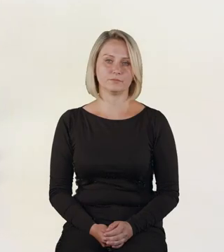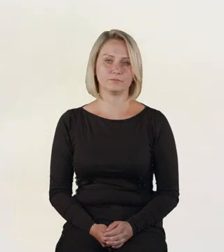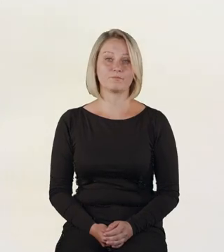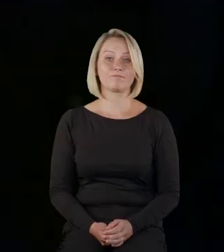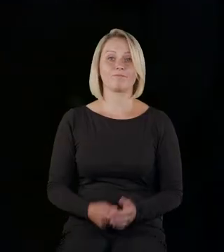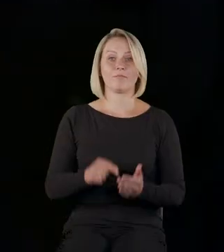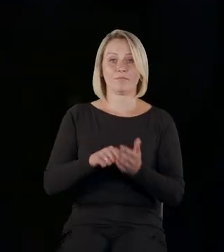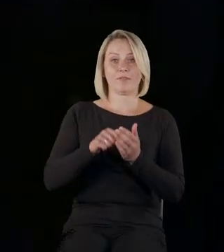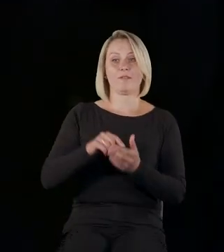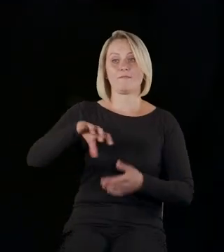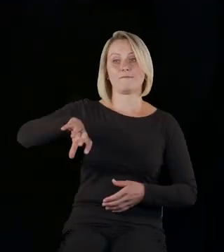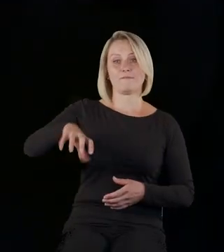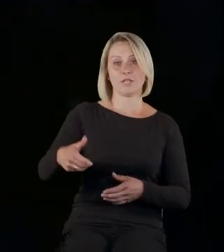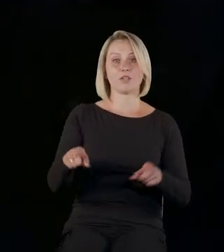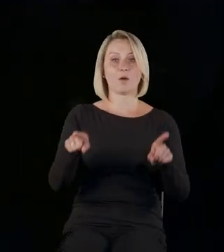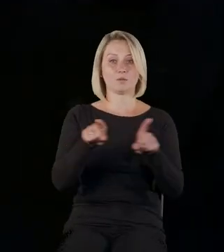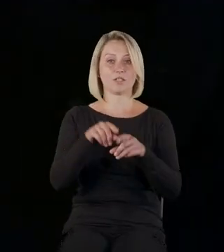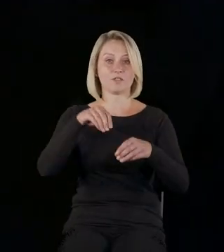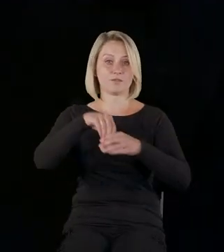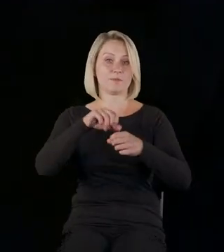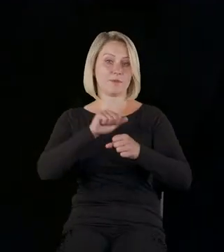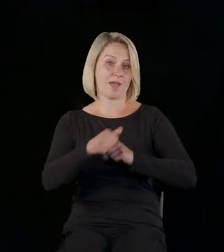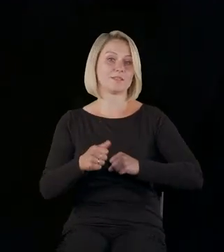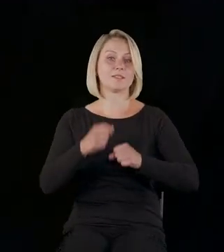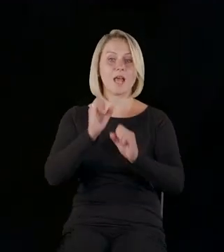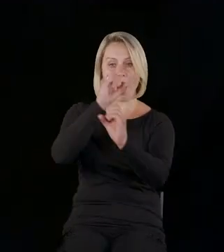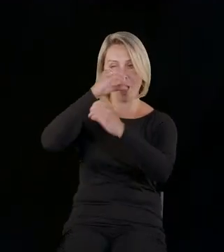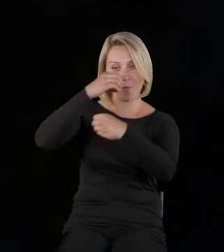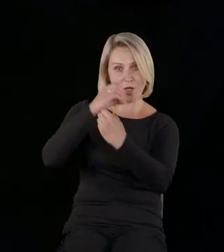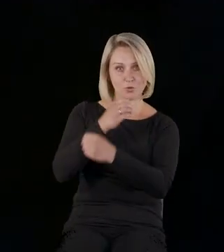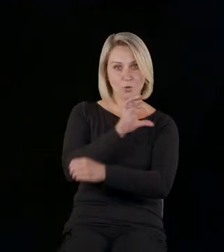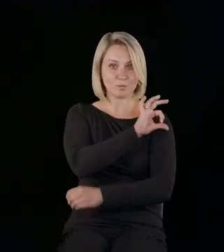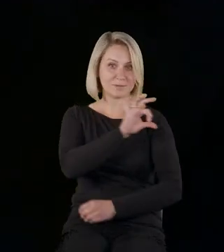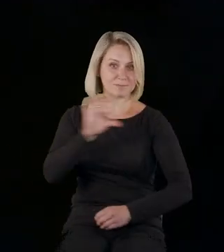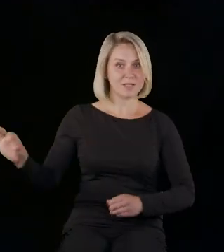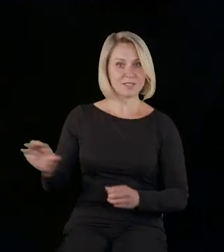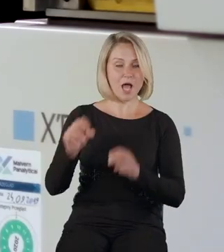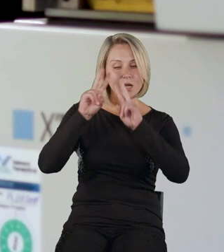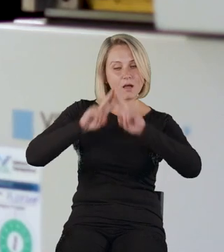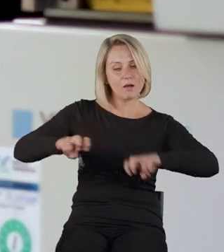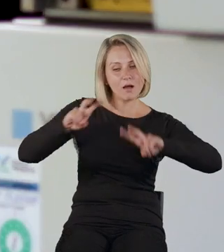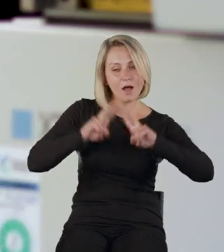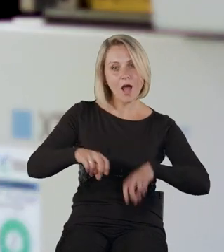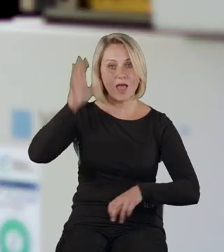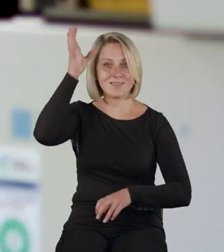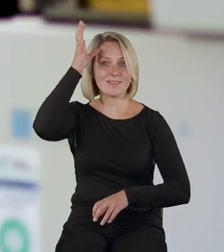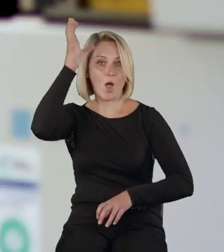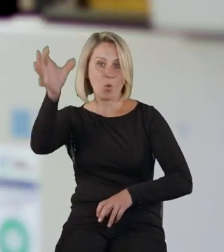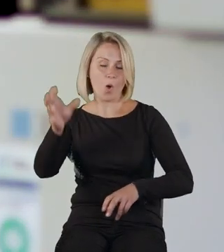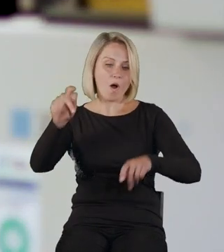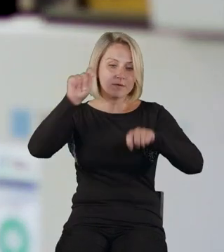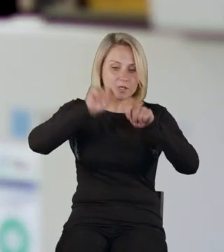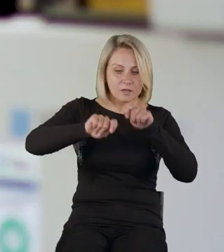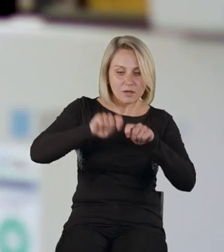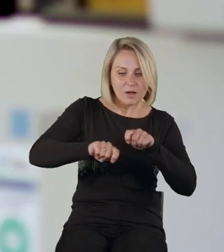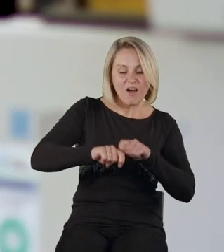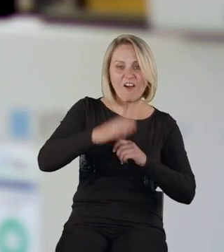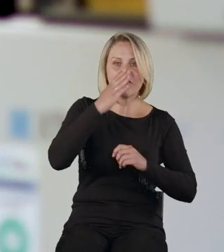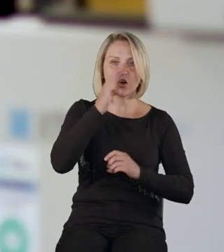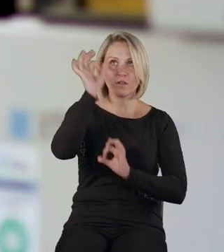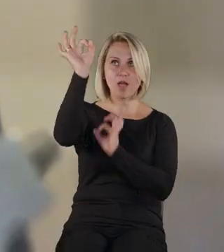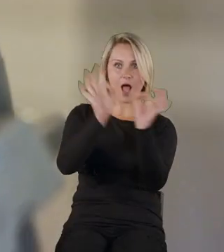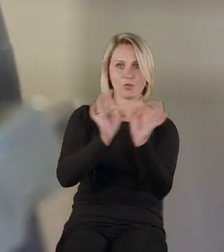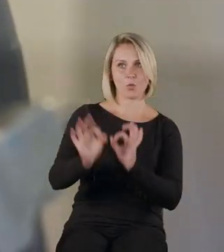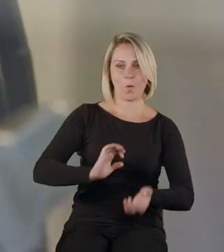Na wydziale znajduje się także akredytowane laboratorium dyfrakcji rentgenowskiej, gdzie naukowcy badają ułożenie atomów